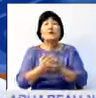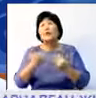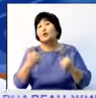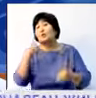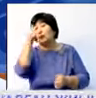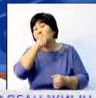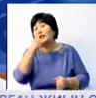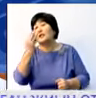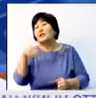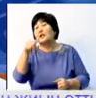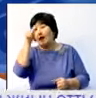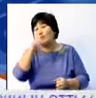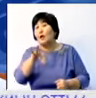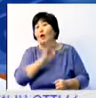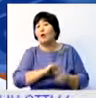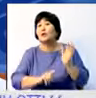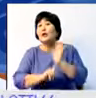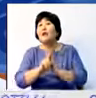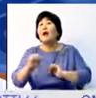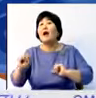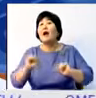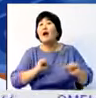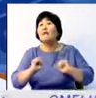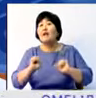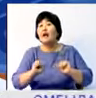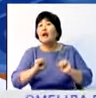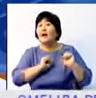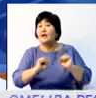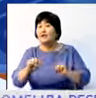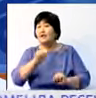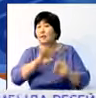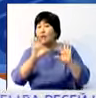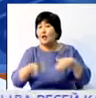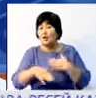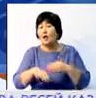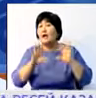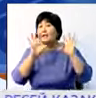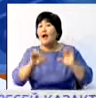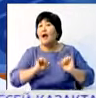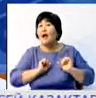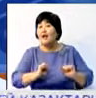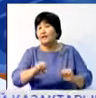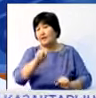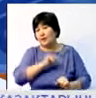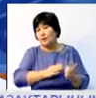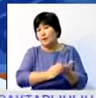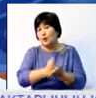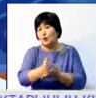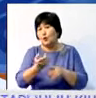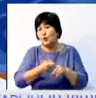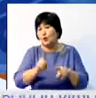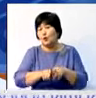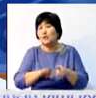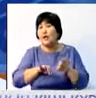үстіміздегі жылдың шілде айында қолданысқа енгізілген адвокаттық қызмет және заң көмегі туралы заң адвокаттық қызмет жүйесін кешенді